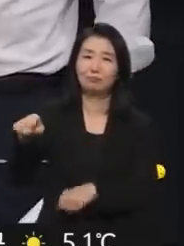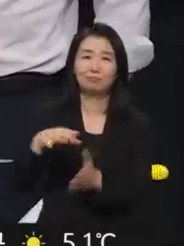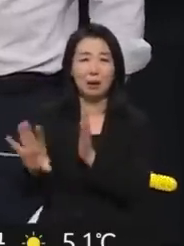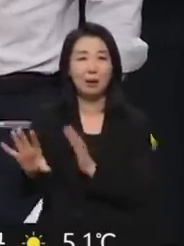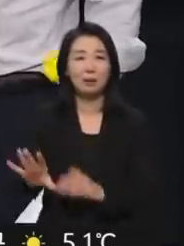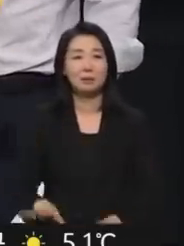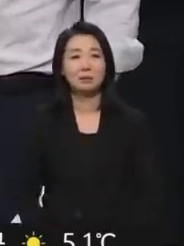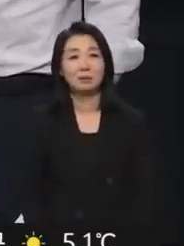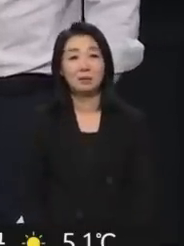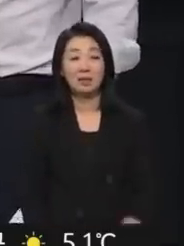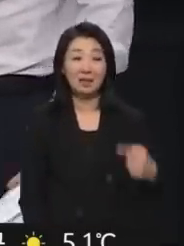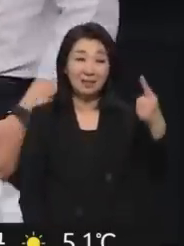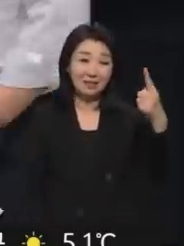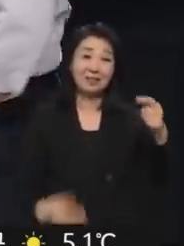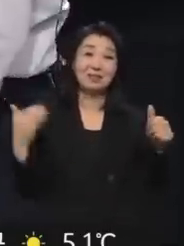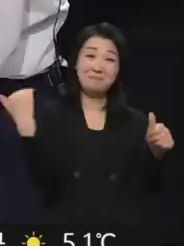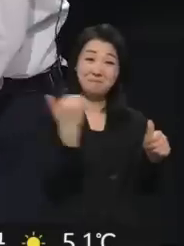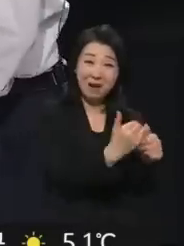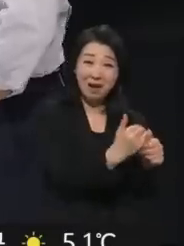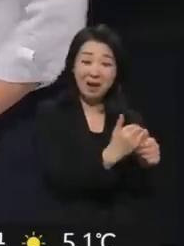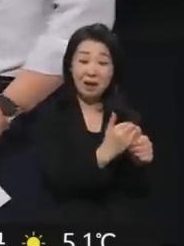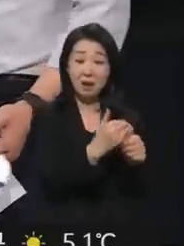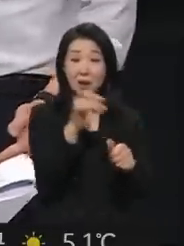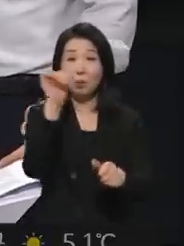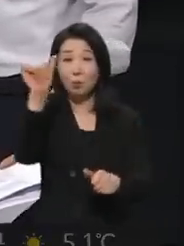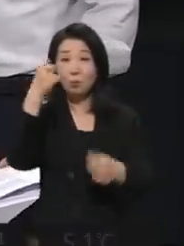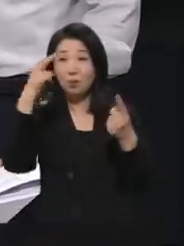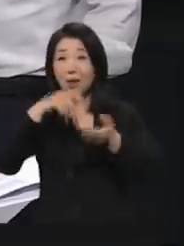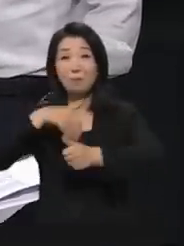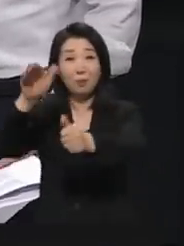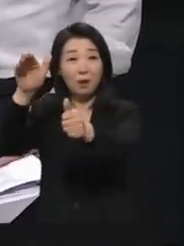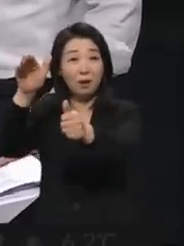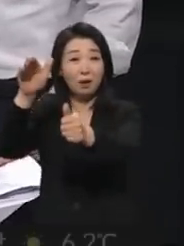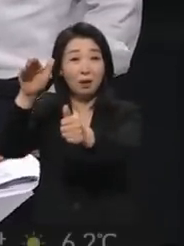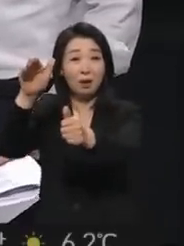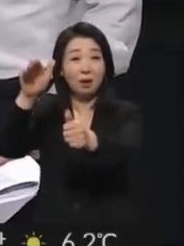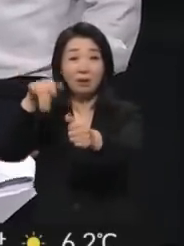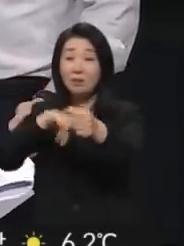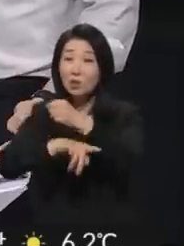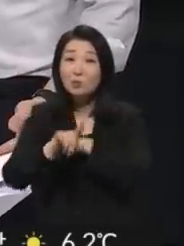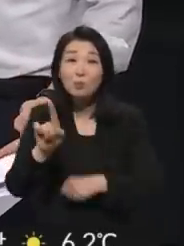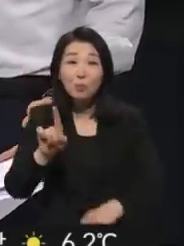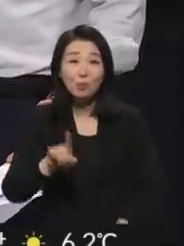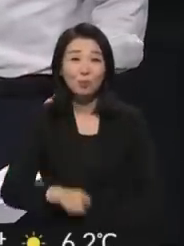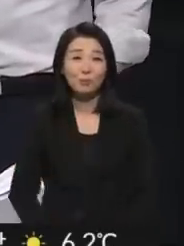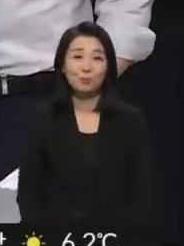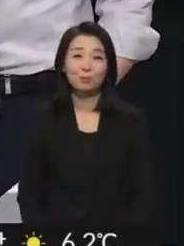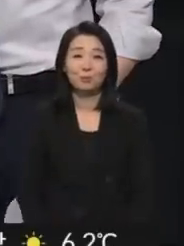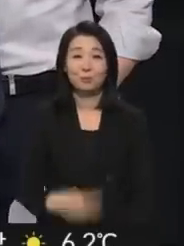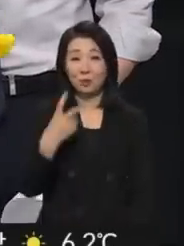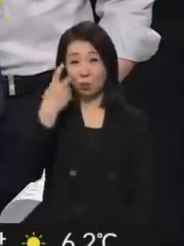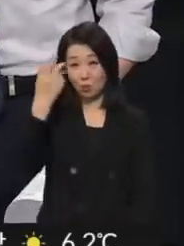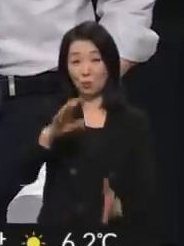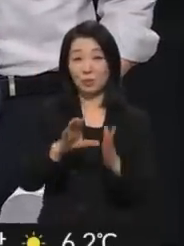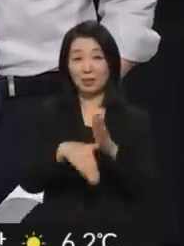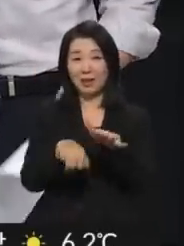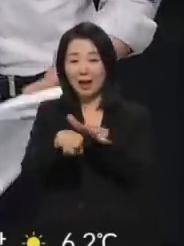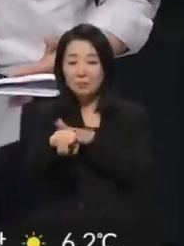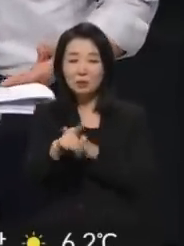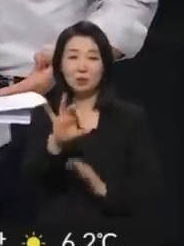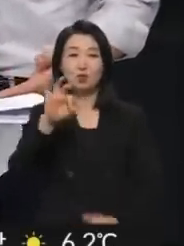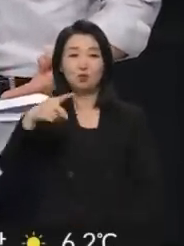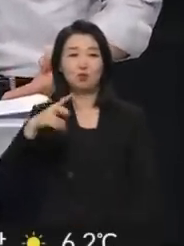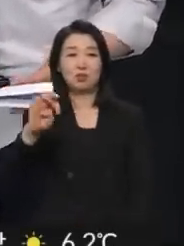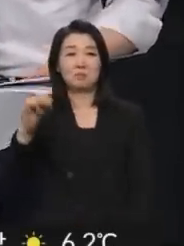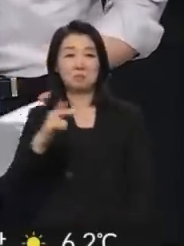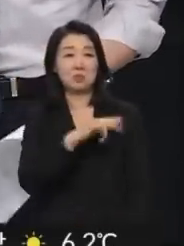비판했죠. 1등 자르고 5등을 대학 보내려고 한다. 이 의미는 뭘까요? 그러니까 여론조사에서 앞서는